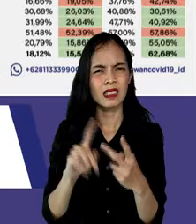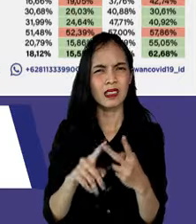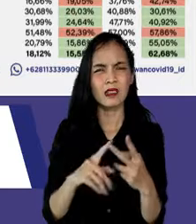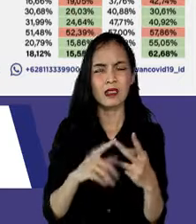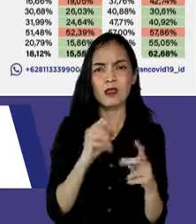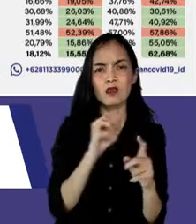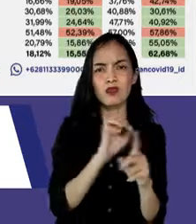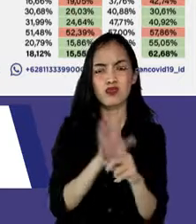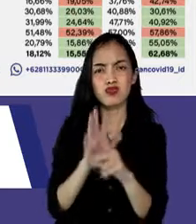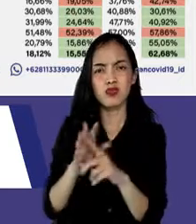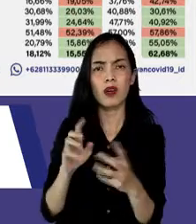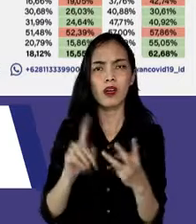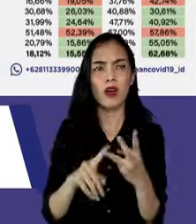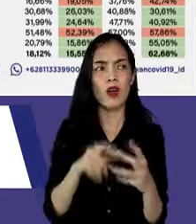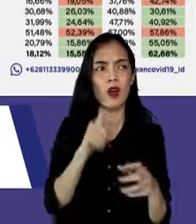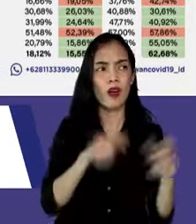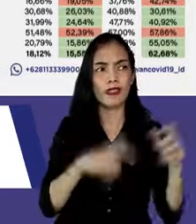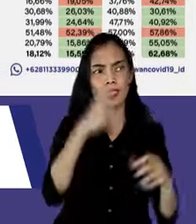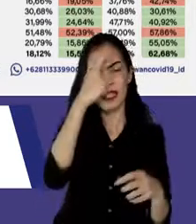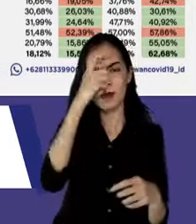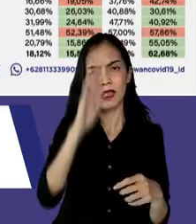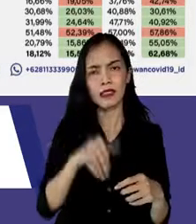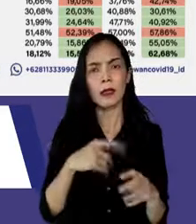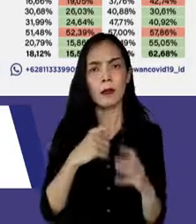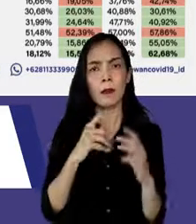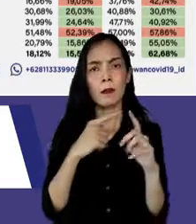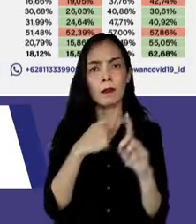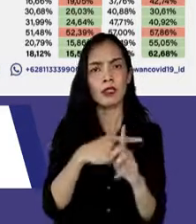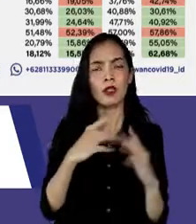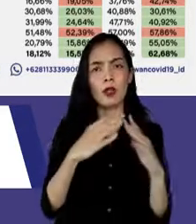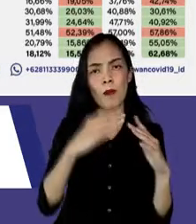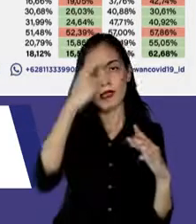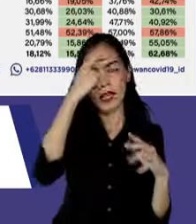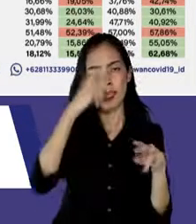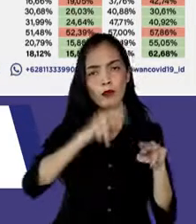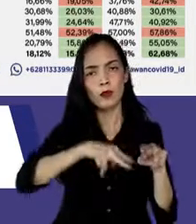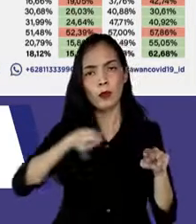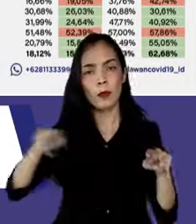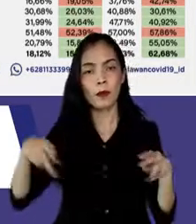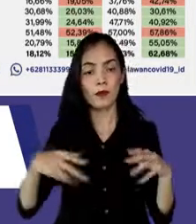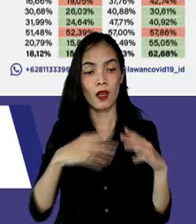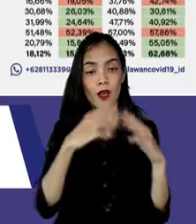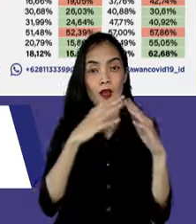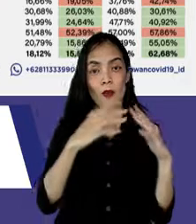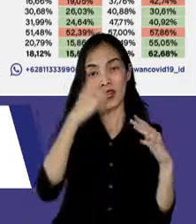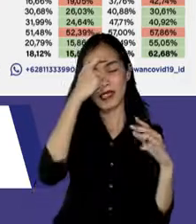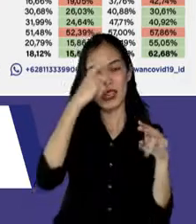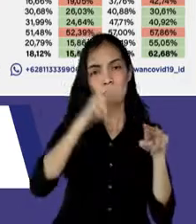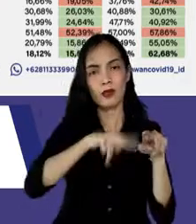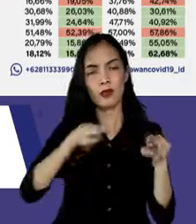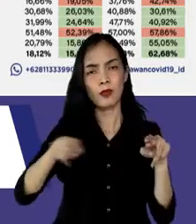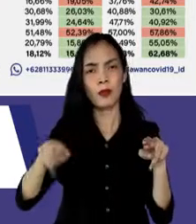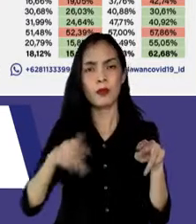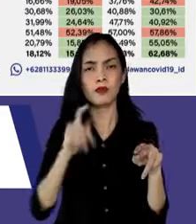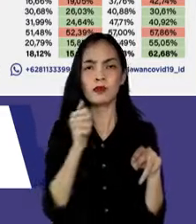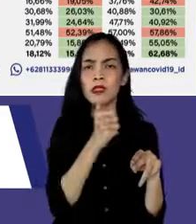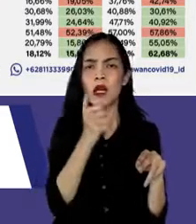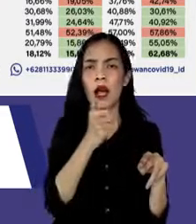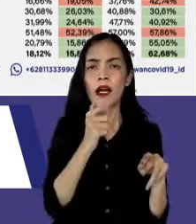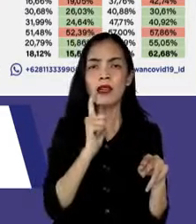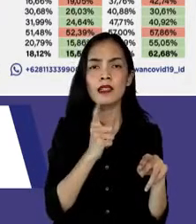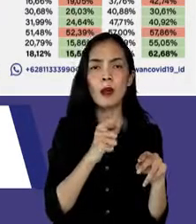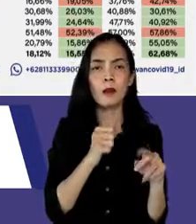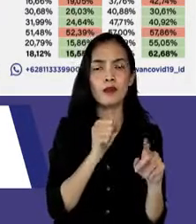itrade kasus aktif danboard peningkatan bor dapat terjadi karena masih meningkatnya